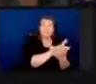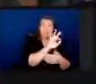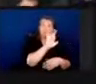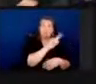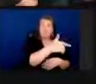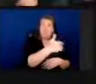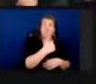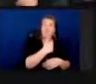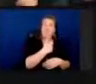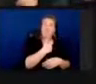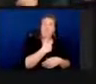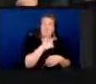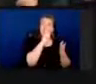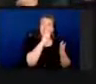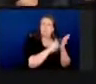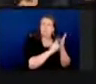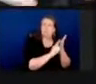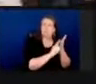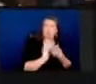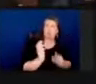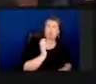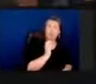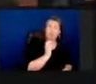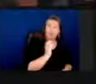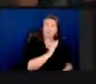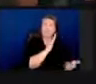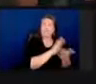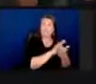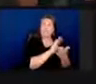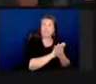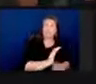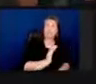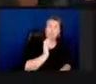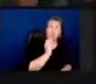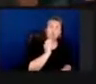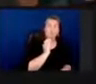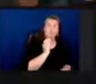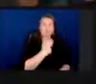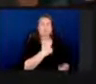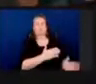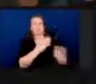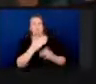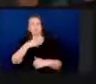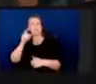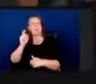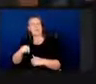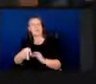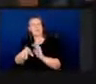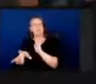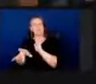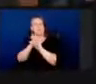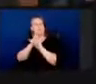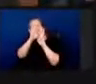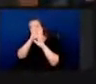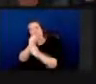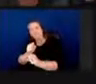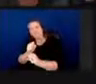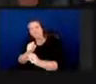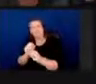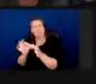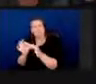global, tutazenga itikadi yetu. Lazima tufikie mahali ambapo tuna waratibu